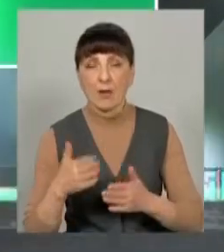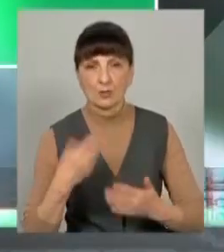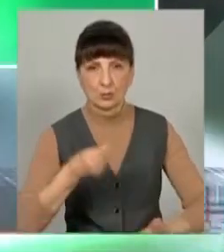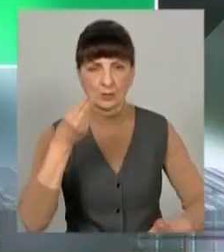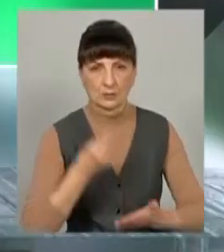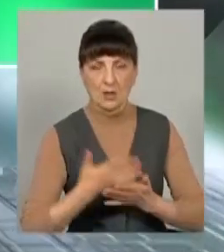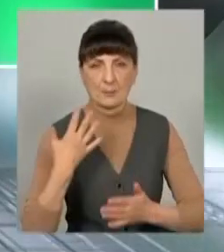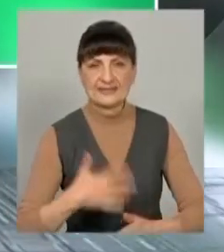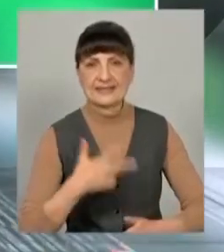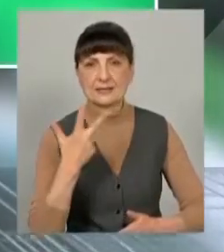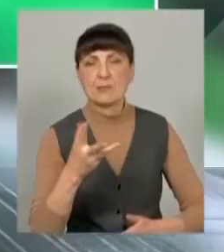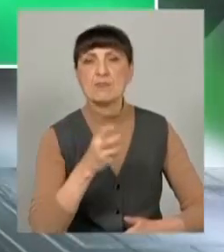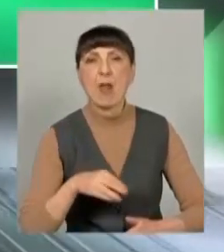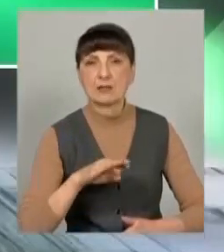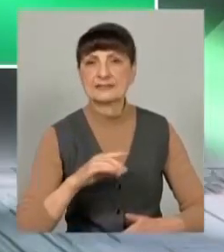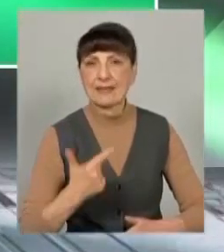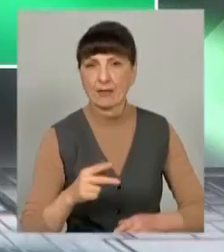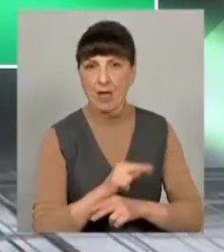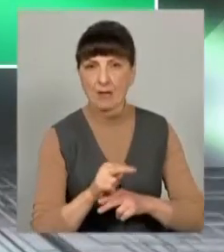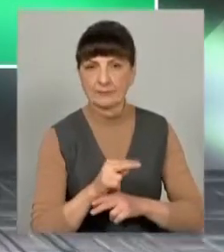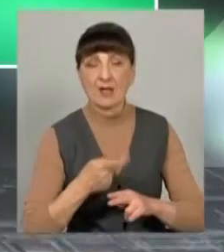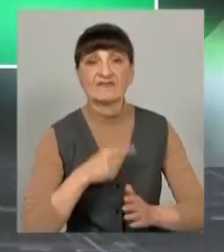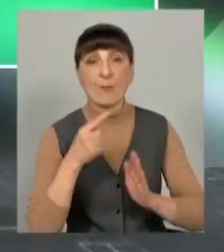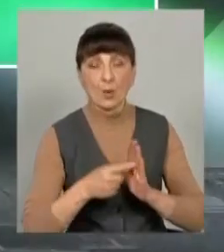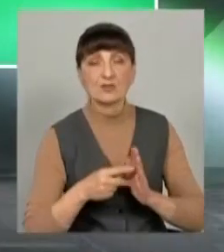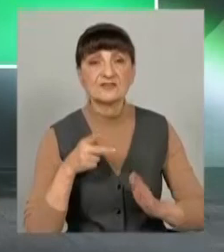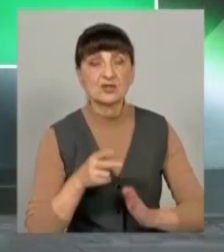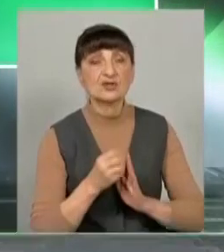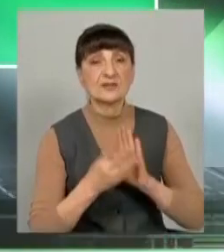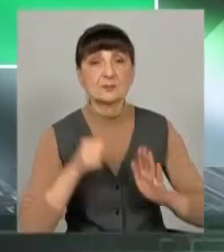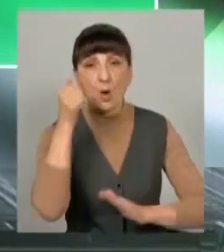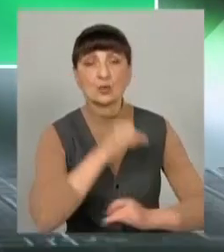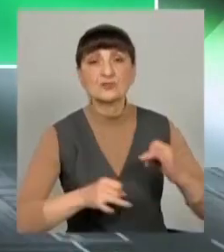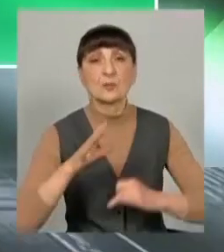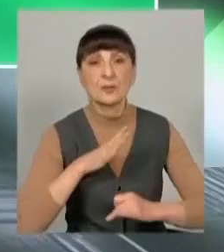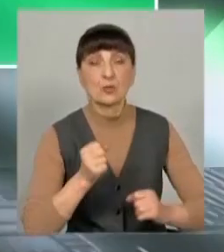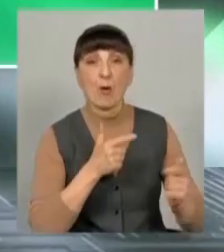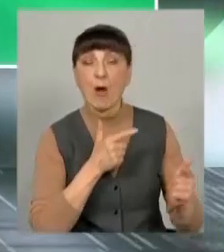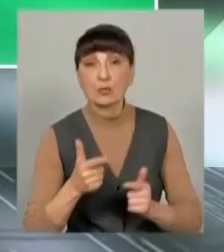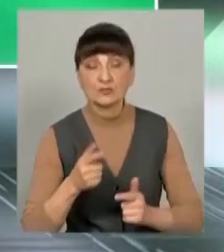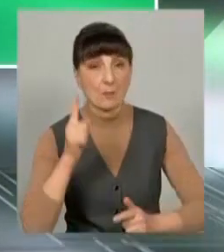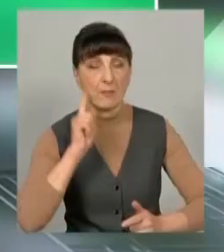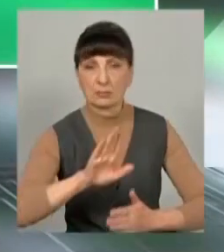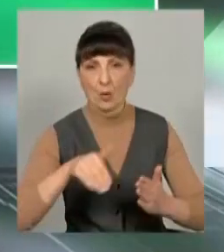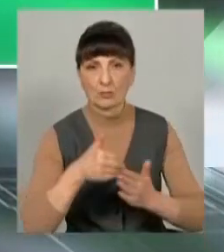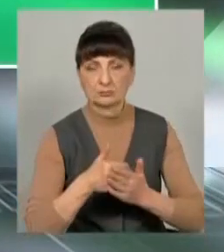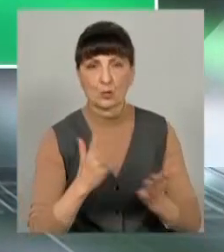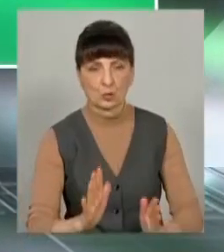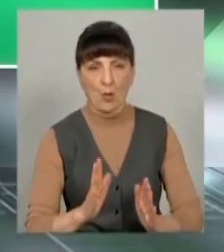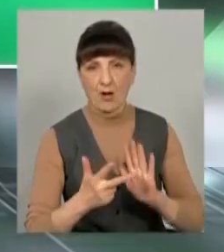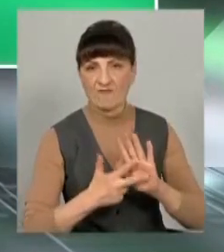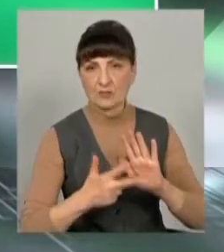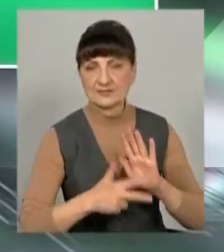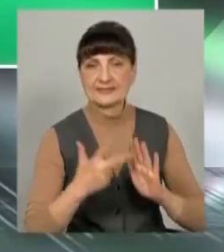удорожанию на 53 миллиарда тенге этот вопрос поднимался в 2019 году но о готовность объекта по-прежнему составляет только